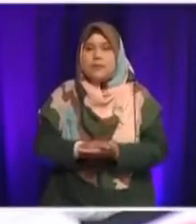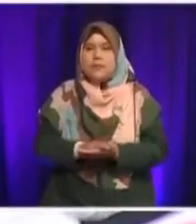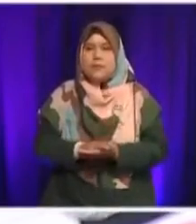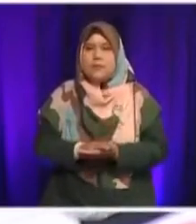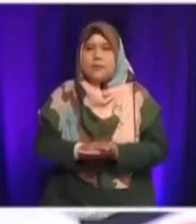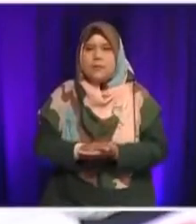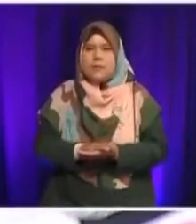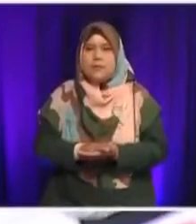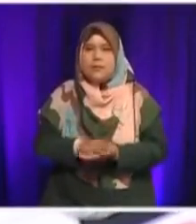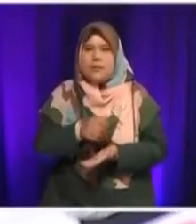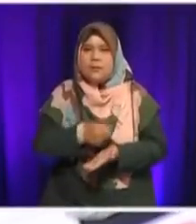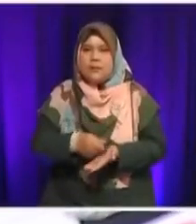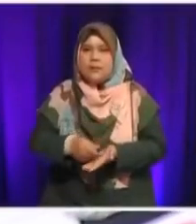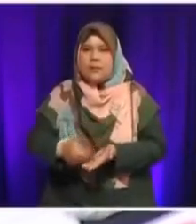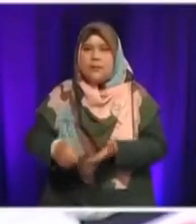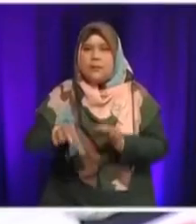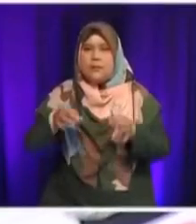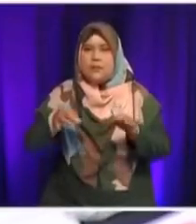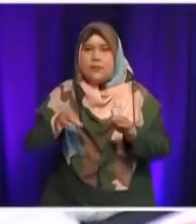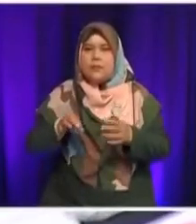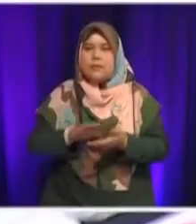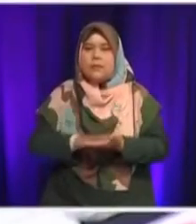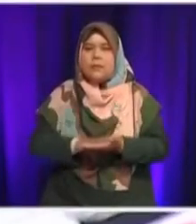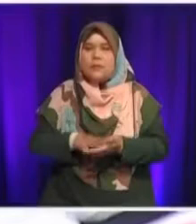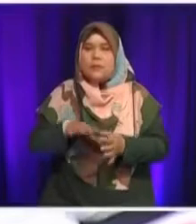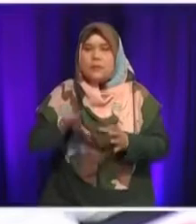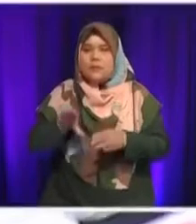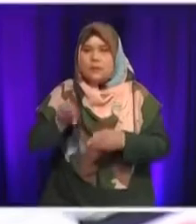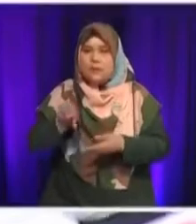acuan ini plastik di Lombok